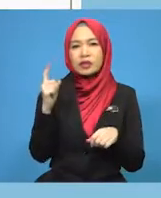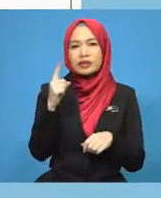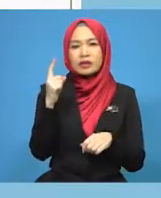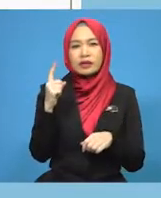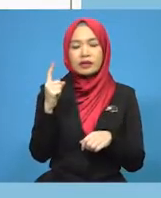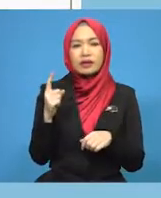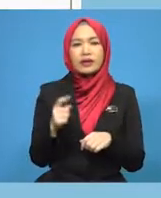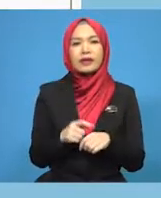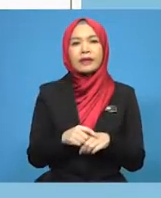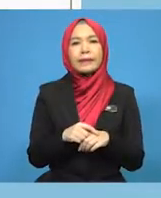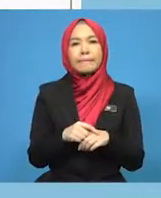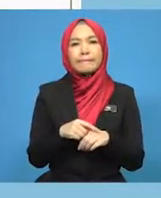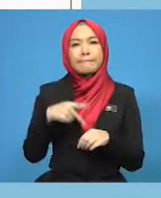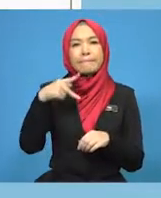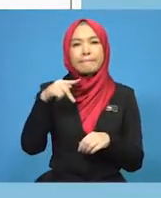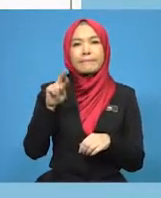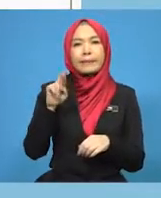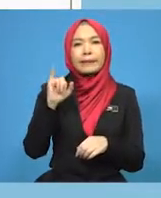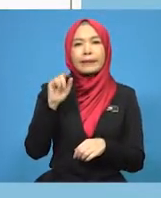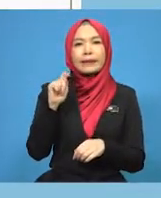kritis dan menghakimi seseorang.